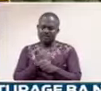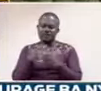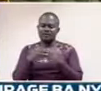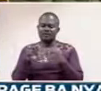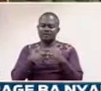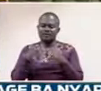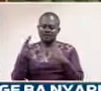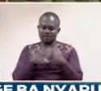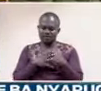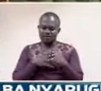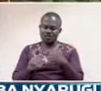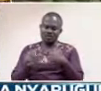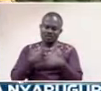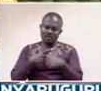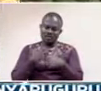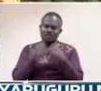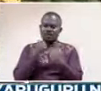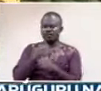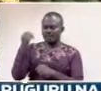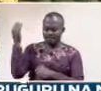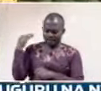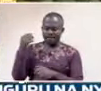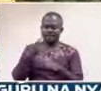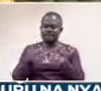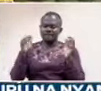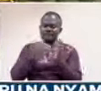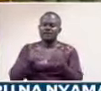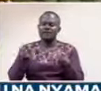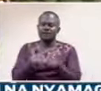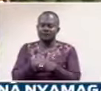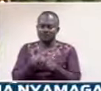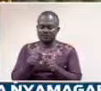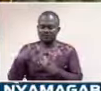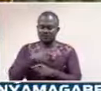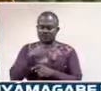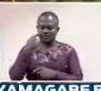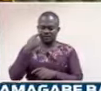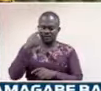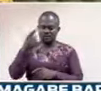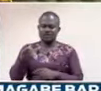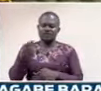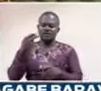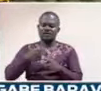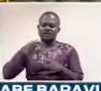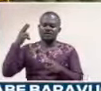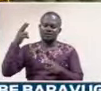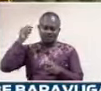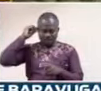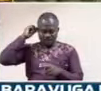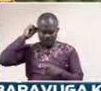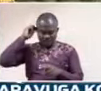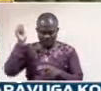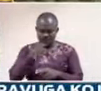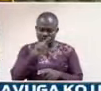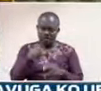79, ufite priorite n'uwo mwaka ushize. Ariko nkuko twanabibonye hari icyo nakwita